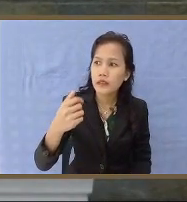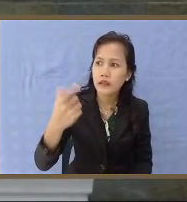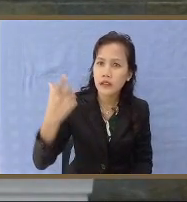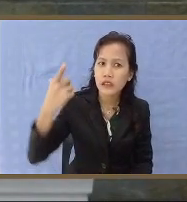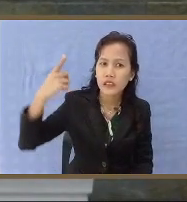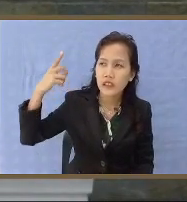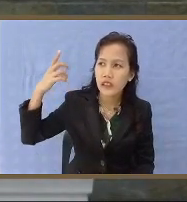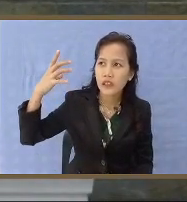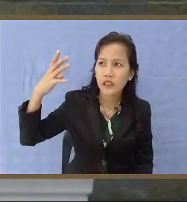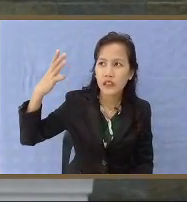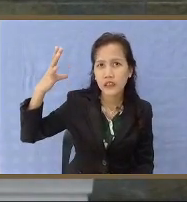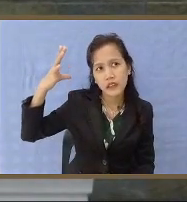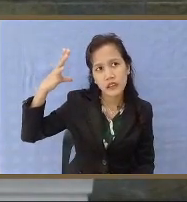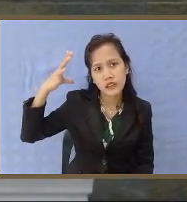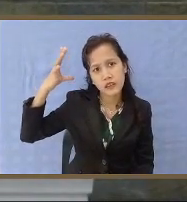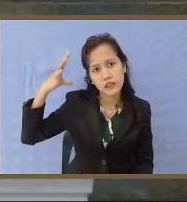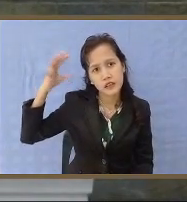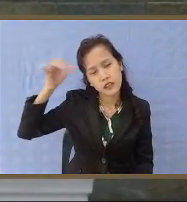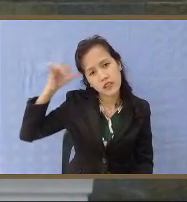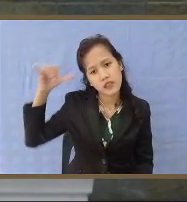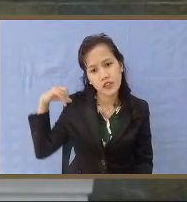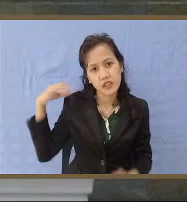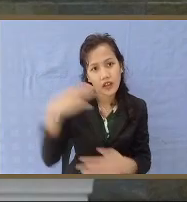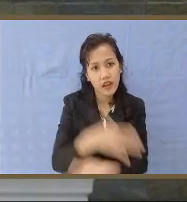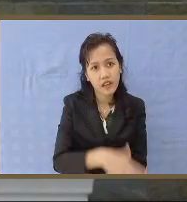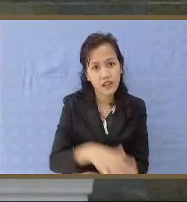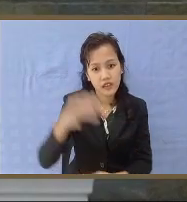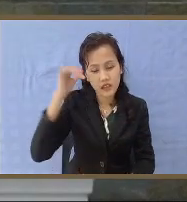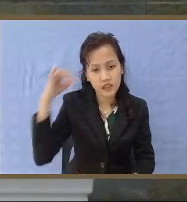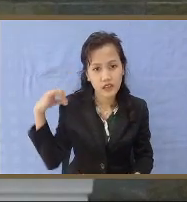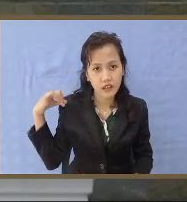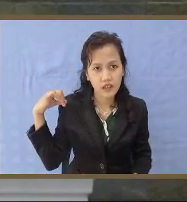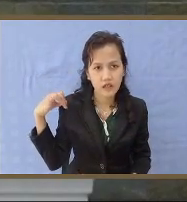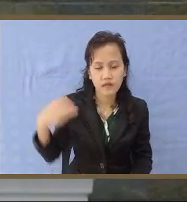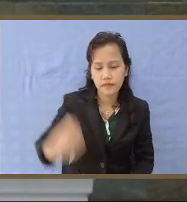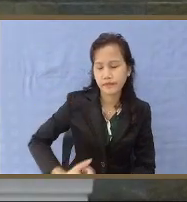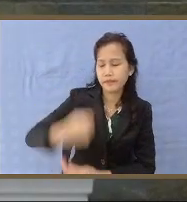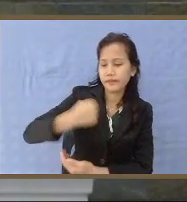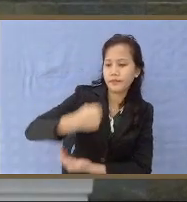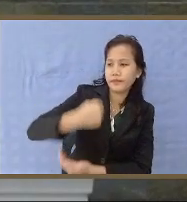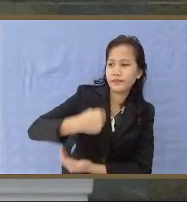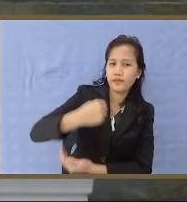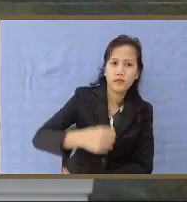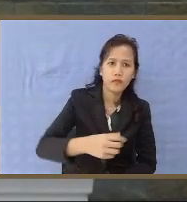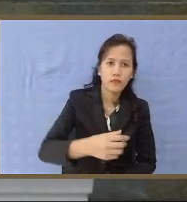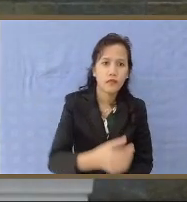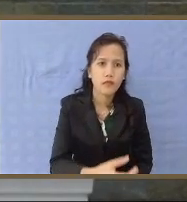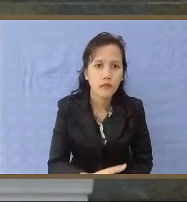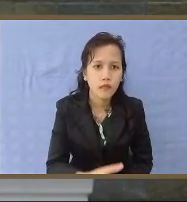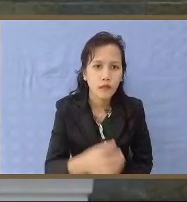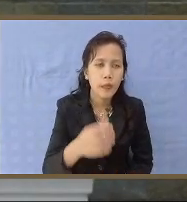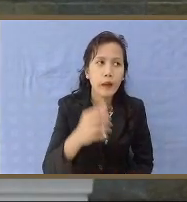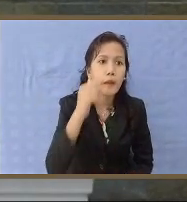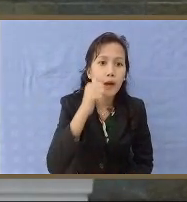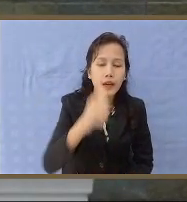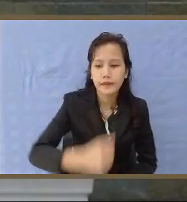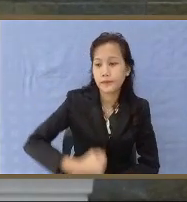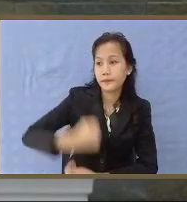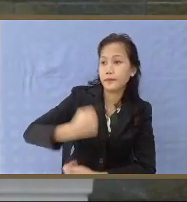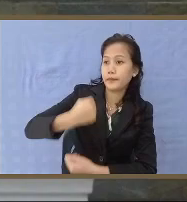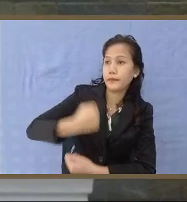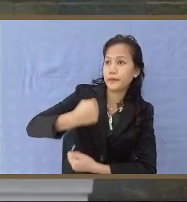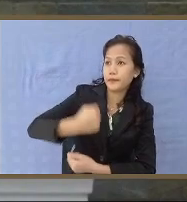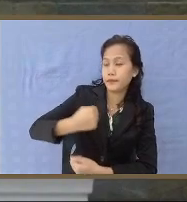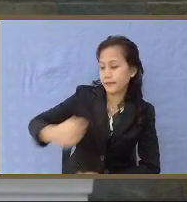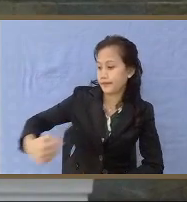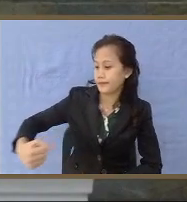isa habang nakikipag-inuman, babae ha, yung anak niya siguro mga 2 years old yun, nakakapit sa silya na kanyang